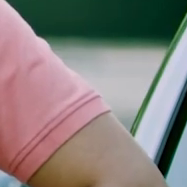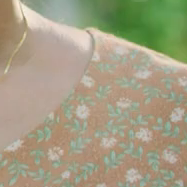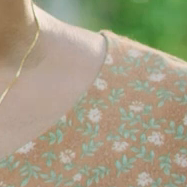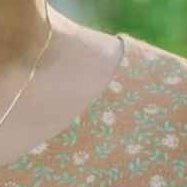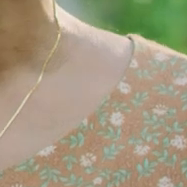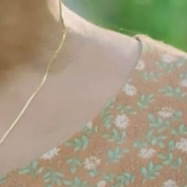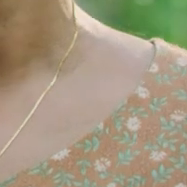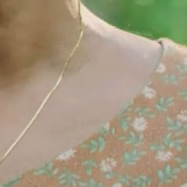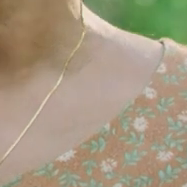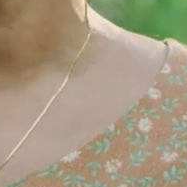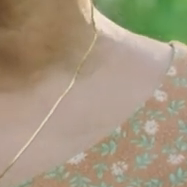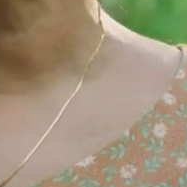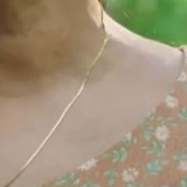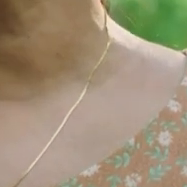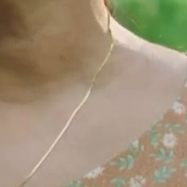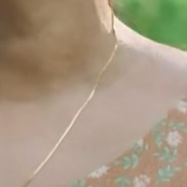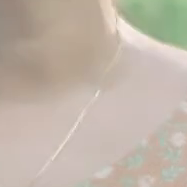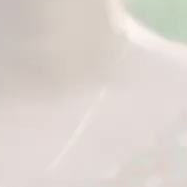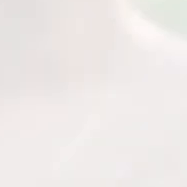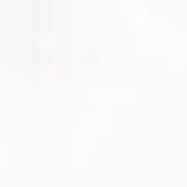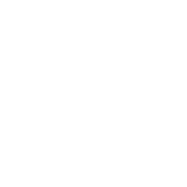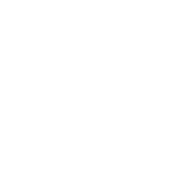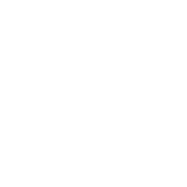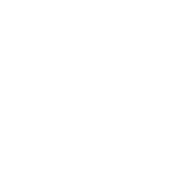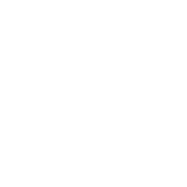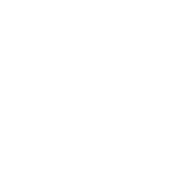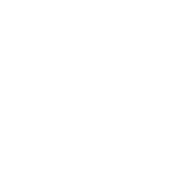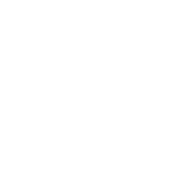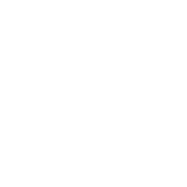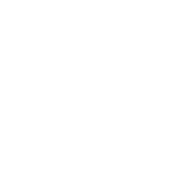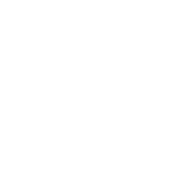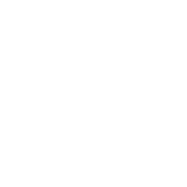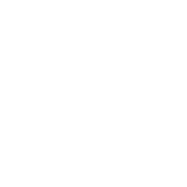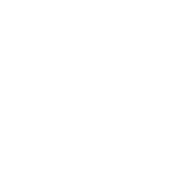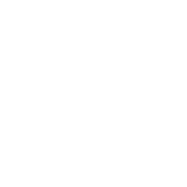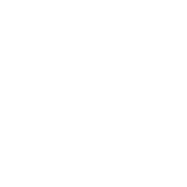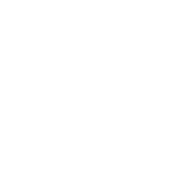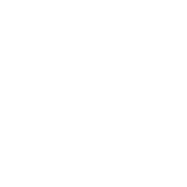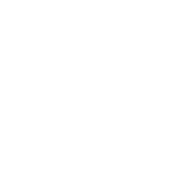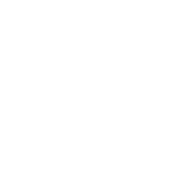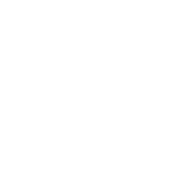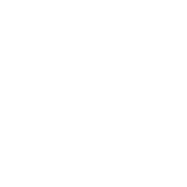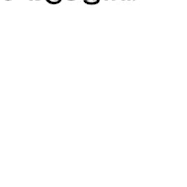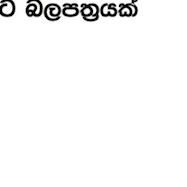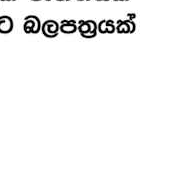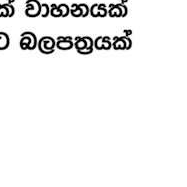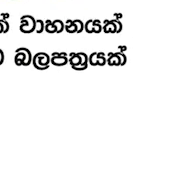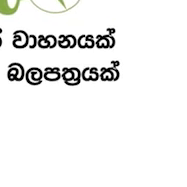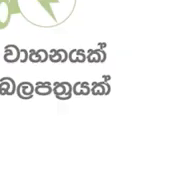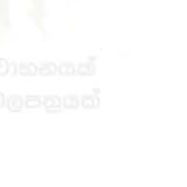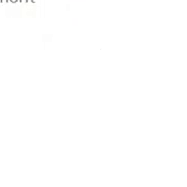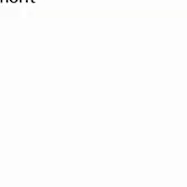බැංකුවටනේ මං කිව්වනේ උන්ඩියල් සල්ලි එවන්න එපා කියලා උන්ඩියල් කරන්න නැතුව නීත්‍යානුකූලව රට සල්ලි එවන ඔබට ඉලෙක්ට්‍රික් වාහනයක්